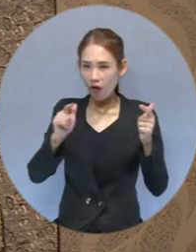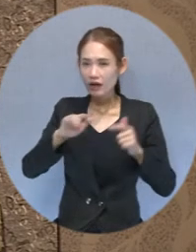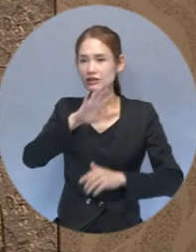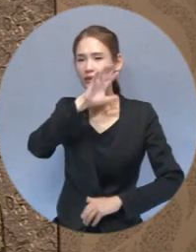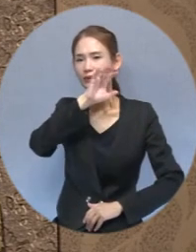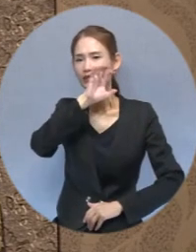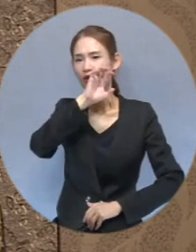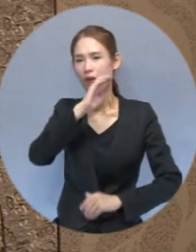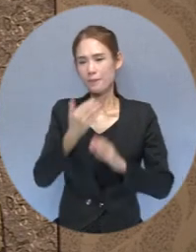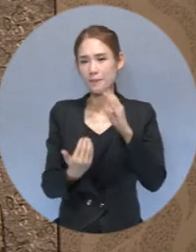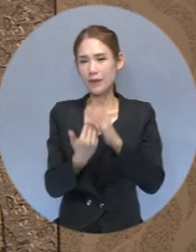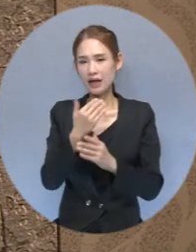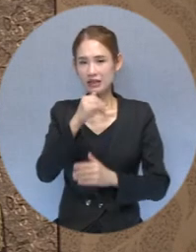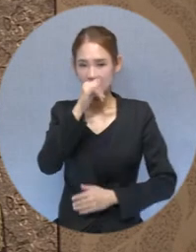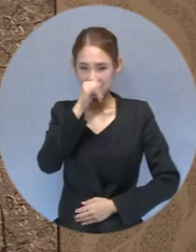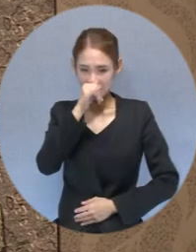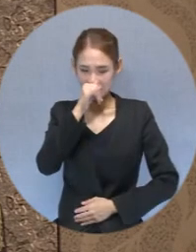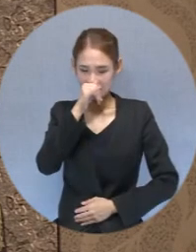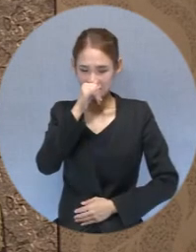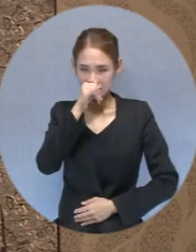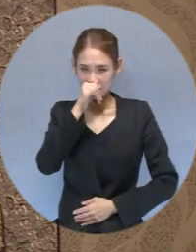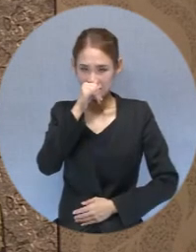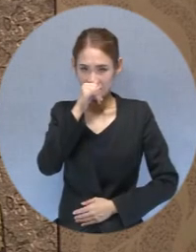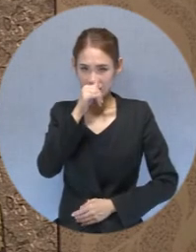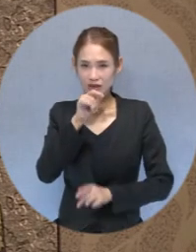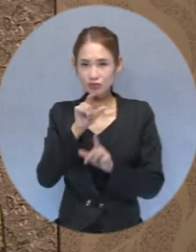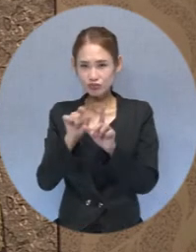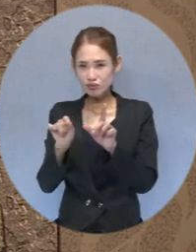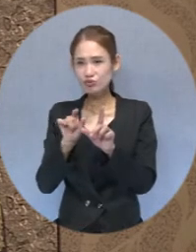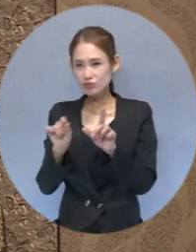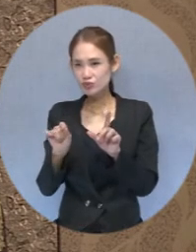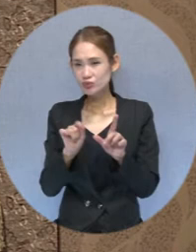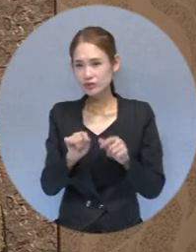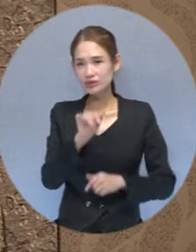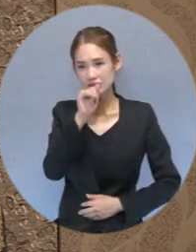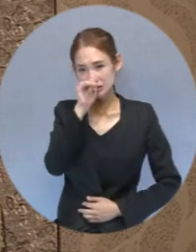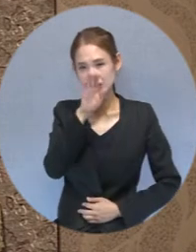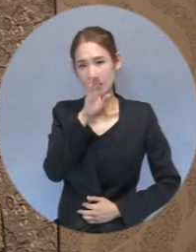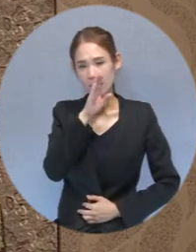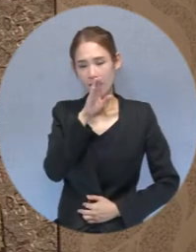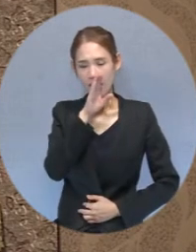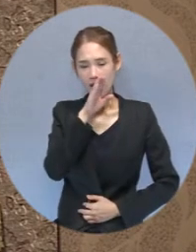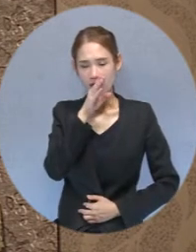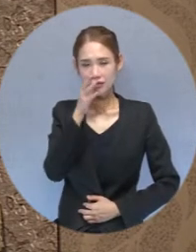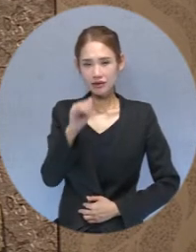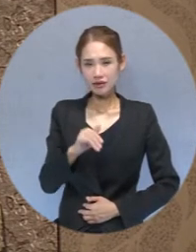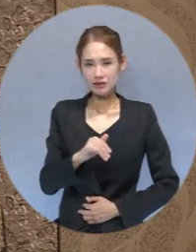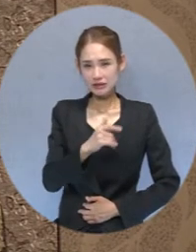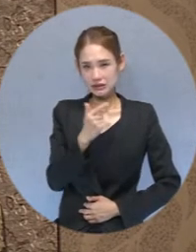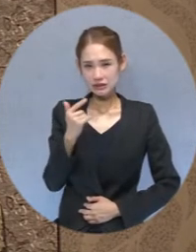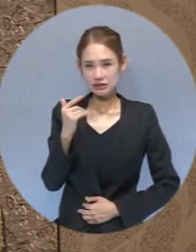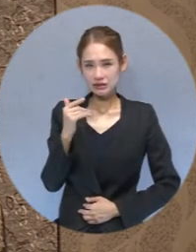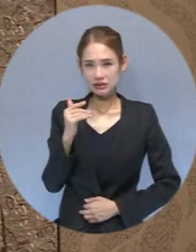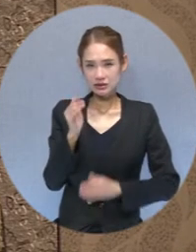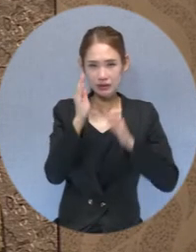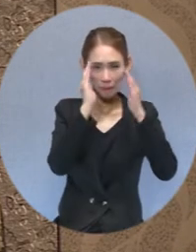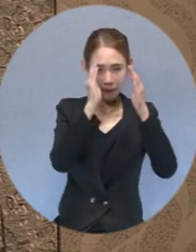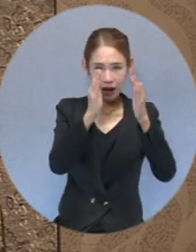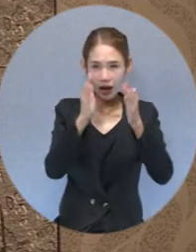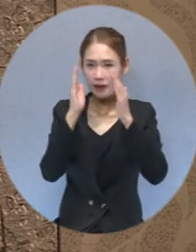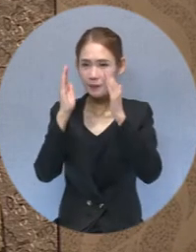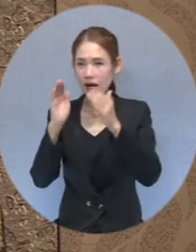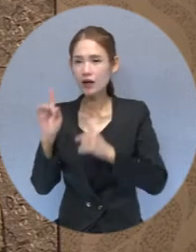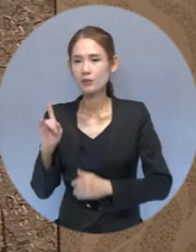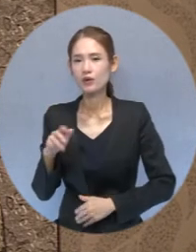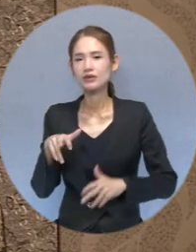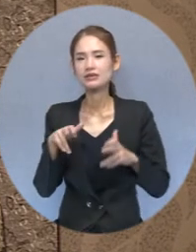있는데요. 근데 그런 부분들이 없을 수는 없거든요. 우리 사회가 돌아갈 때에는 그래도 큰 흐름과 방향성은 장애인